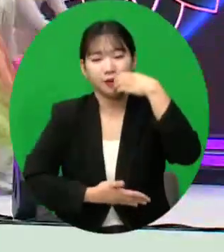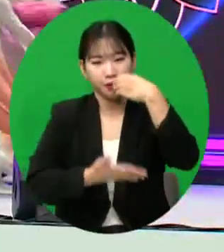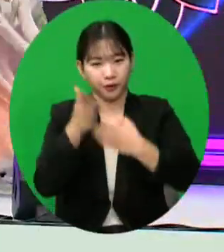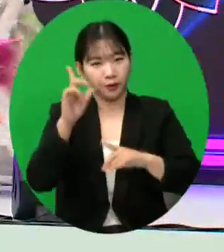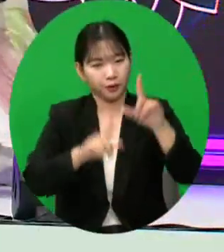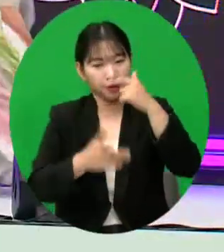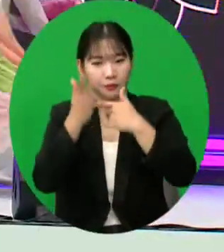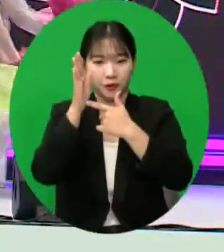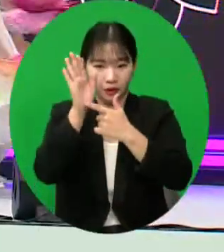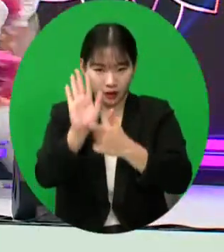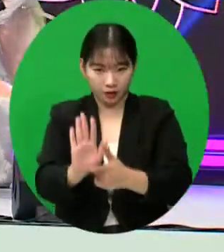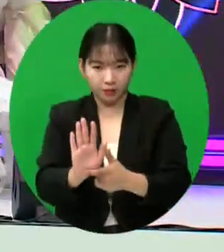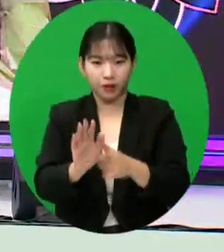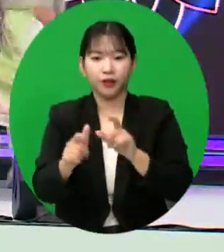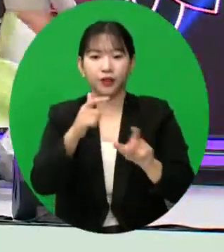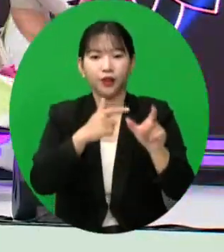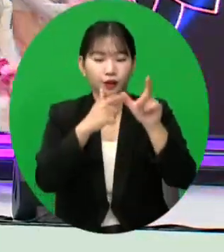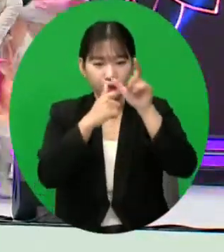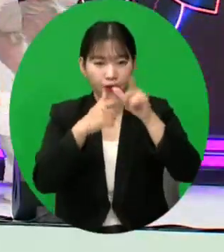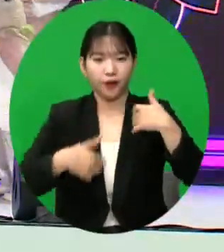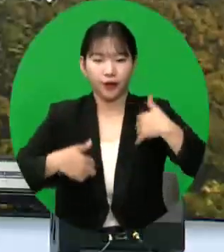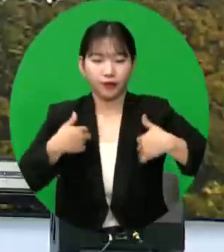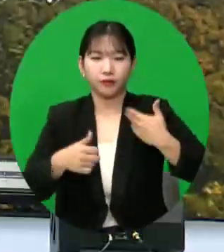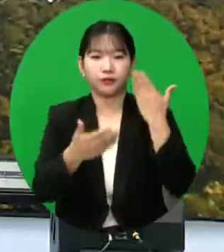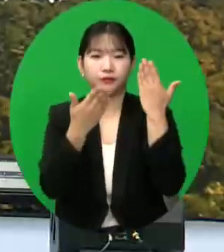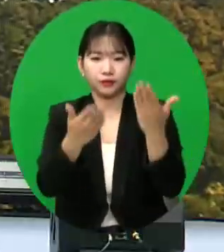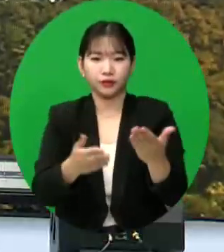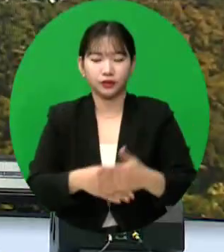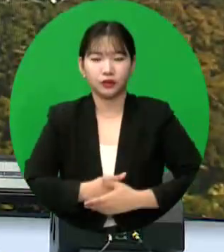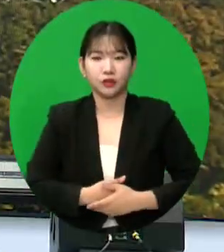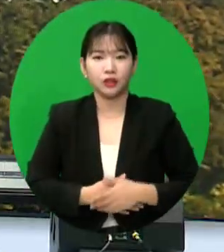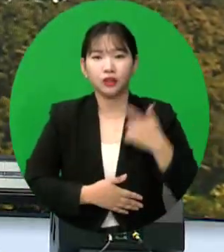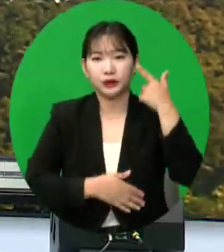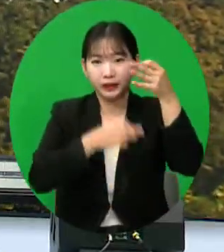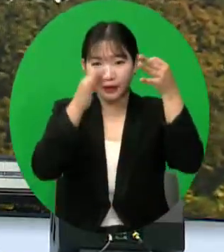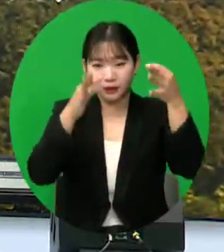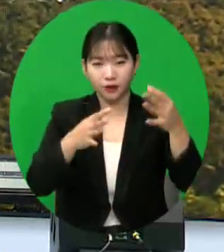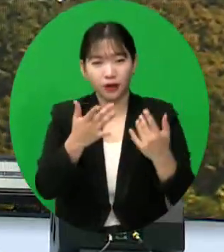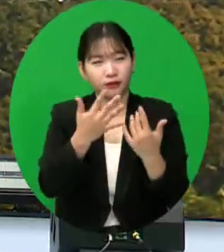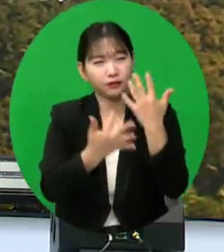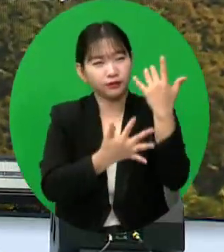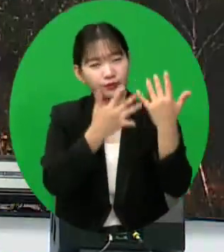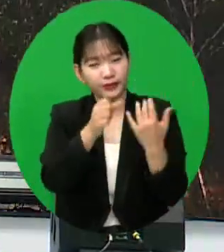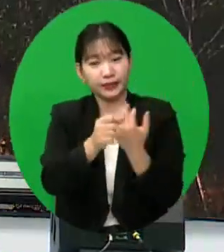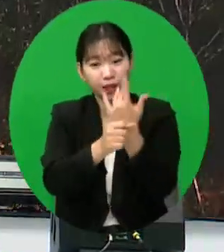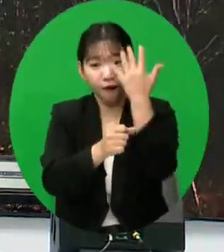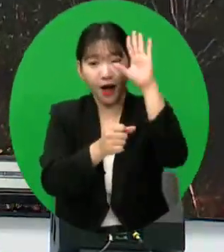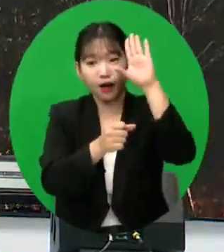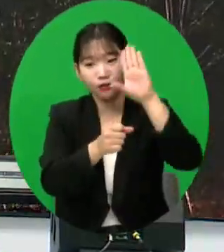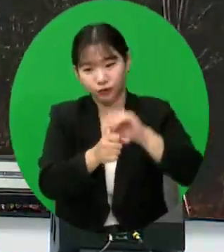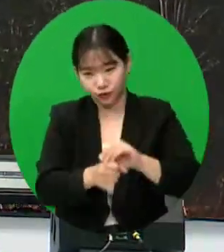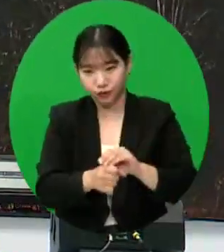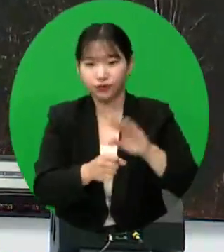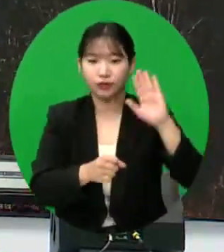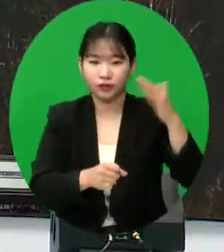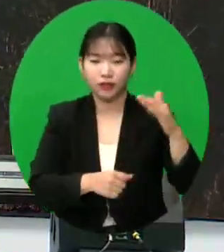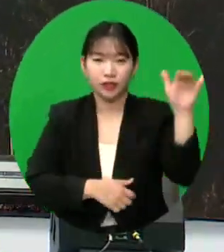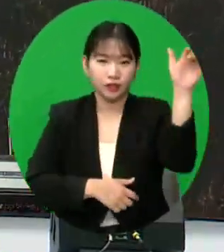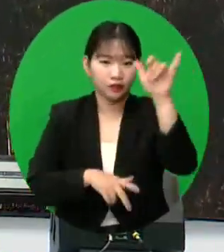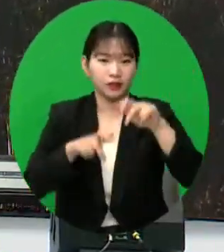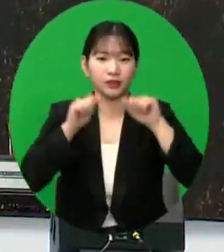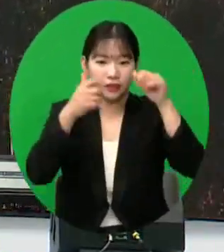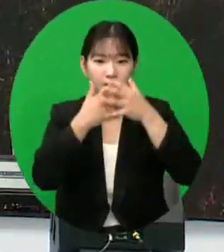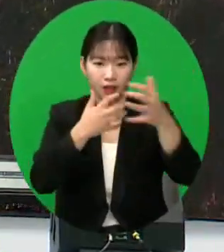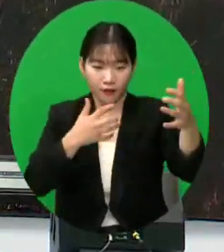순간들을 표현하며 현장을 더욱 뜨겁게 달궜습니다. 엿새 동안 활활 타올랐던 성화가 꺼지며 전국